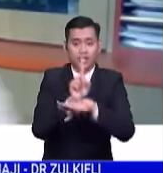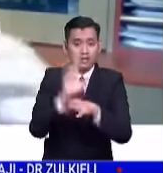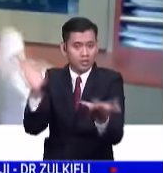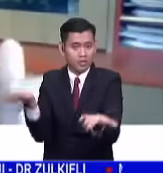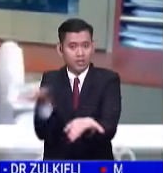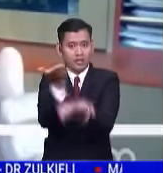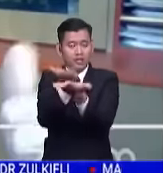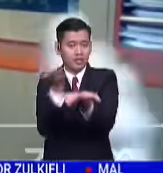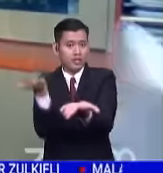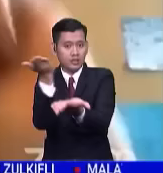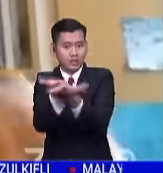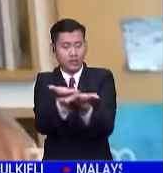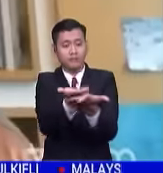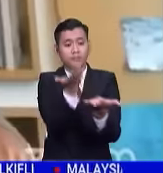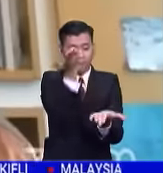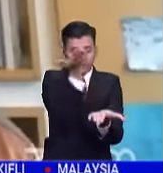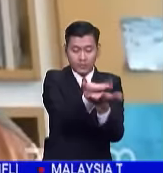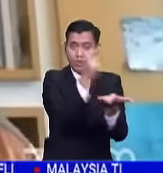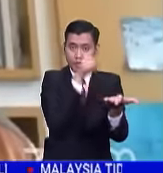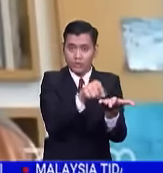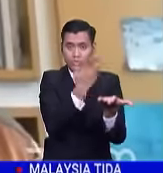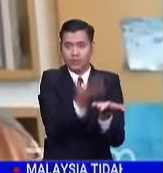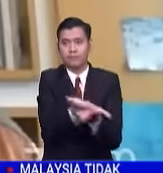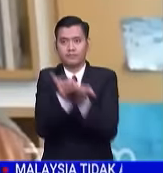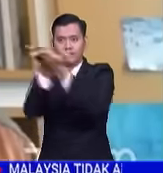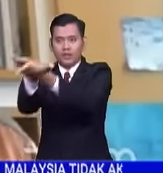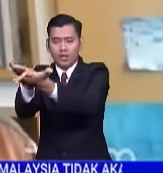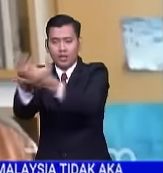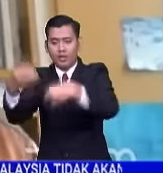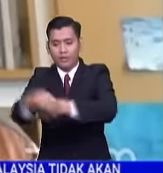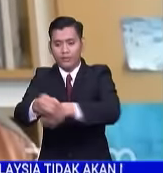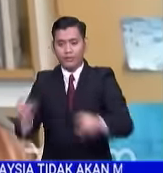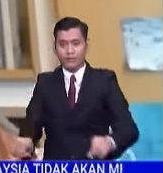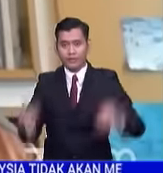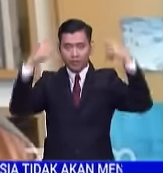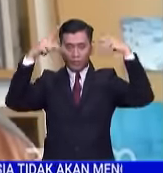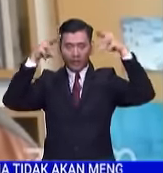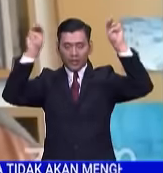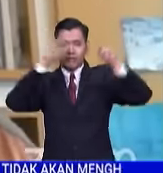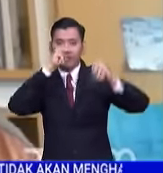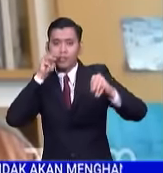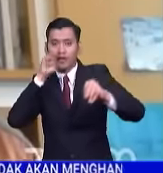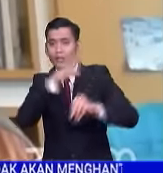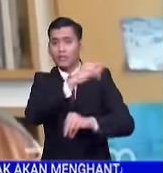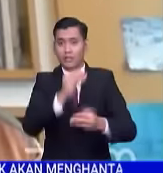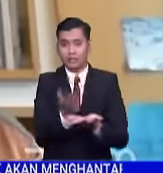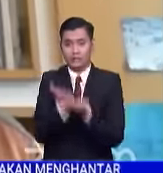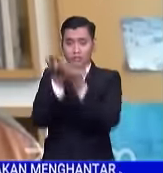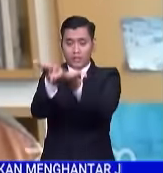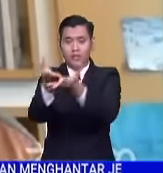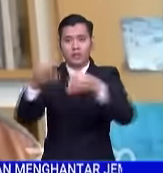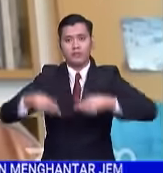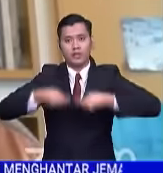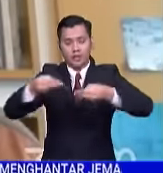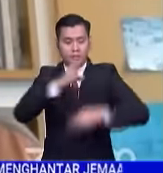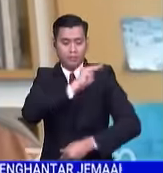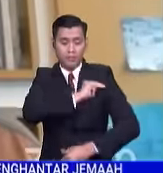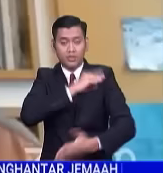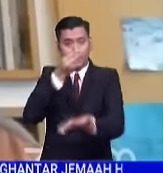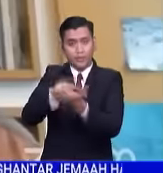cadangan sama juga telah diserahkan kepada pejabat Perdana Menteri dan Menteri Keuangan Tengku Datuk Seri Zafrul Tengku Abdul Aziz minggu